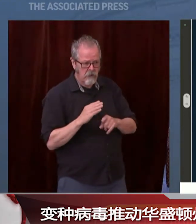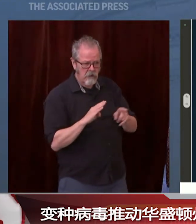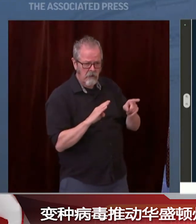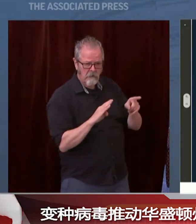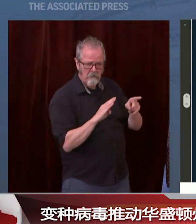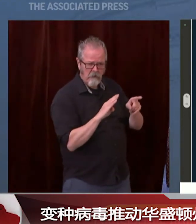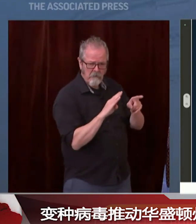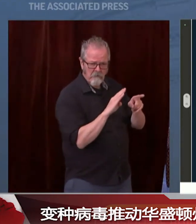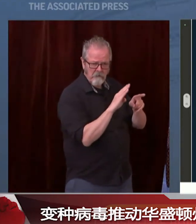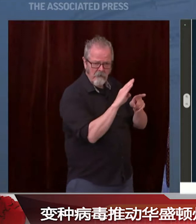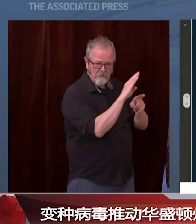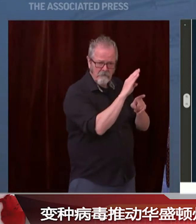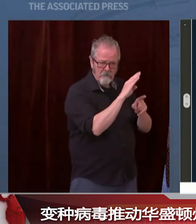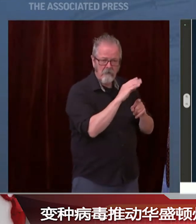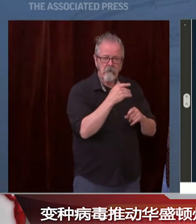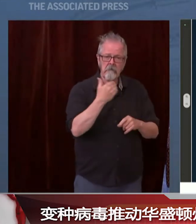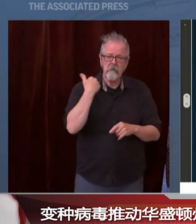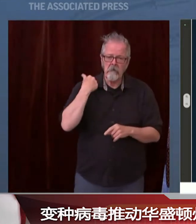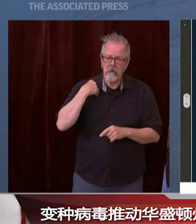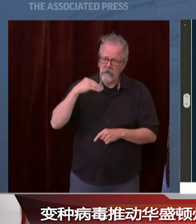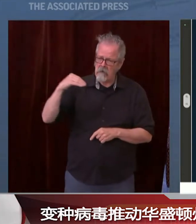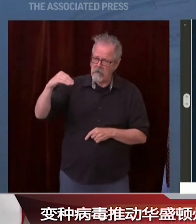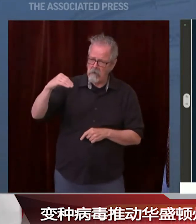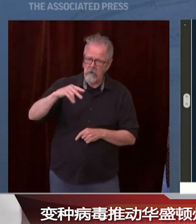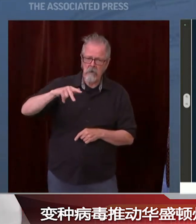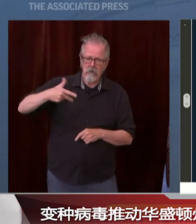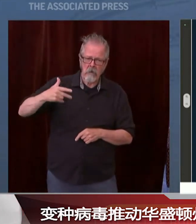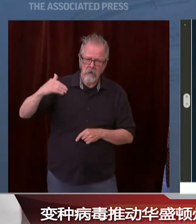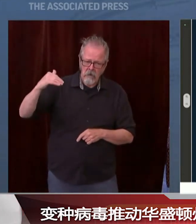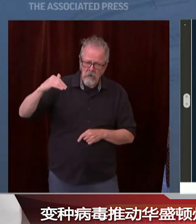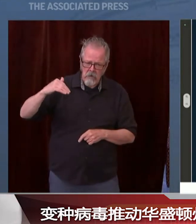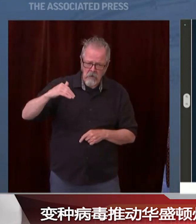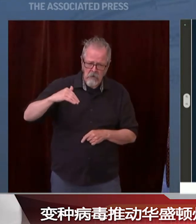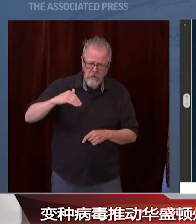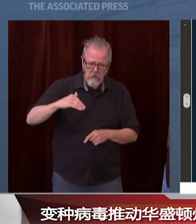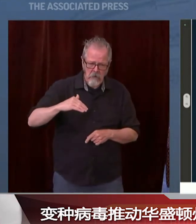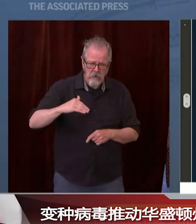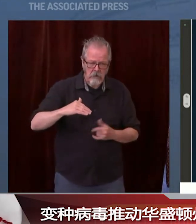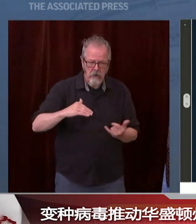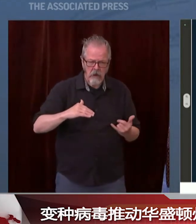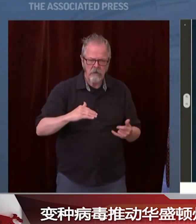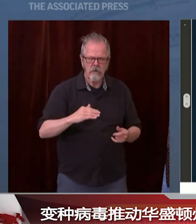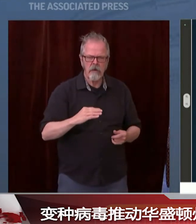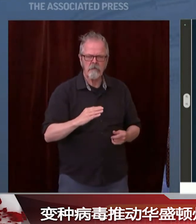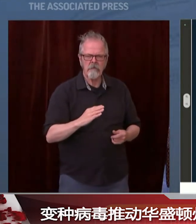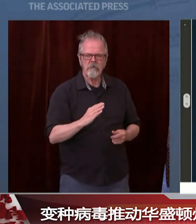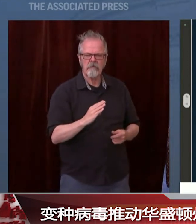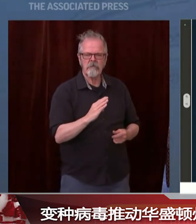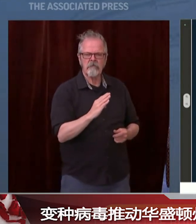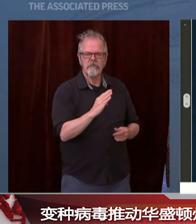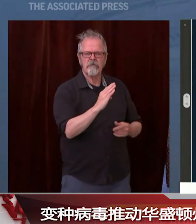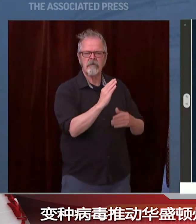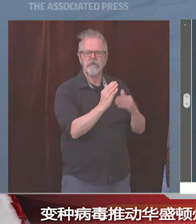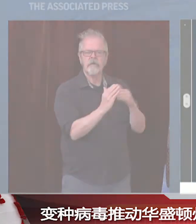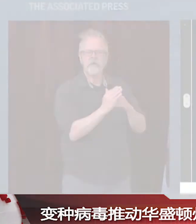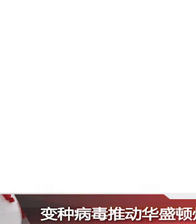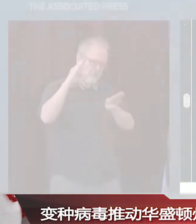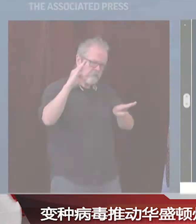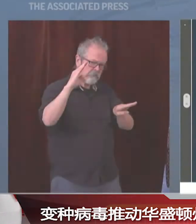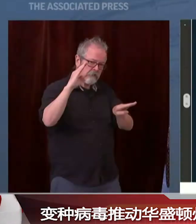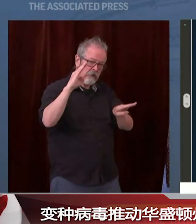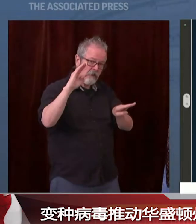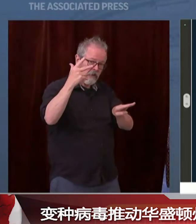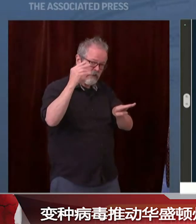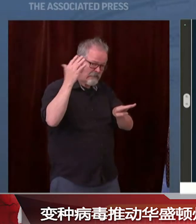华盛顿州周四调整其分配供应的方式，以确保向需求最高的地区输送更多的疫苗。以